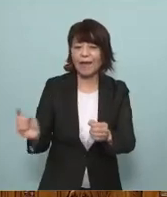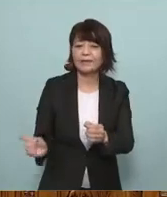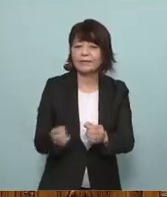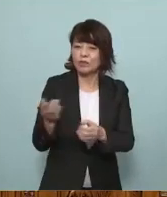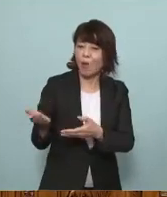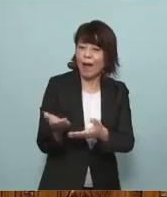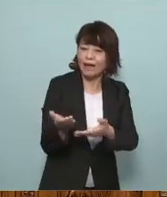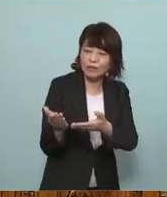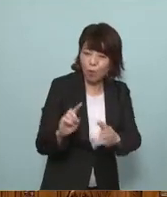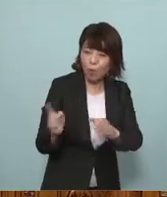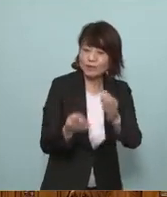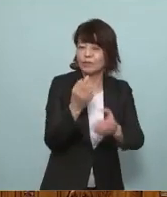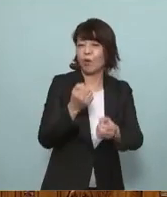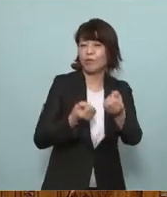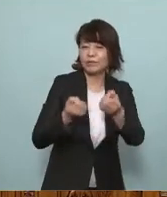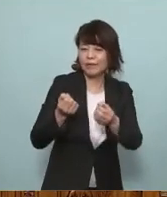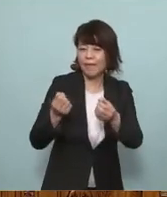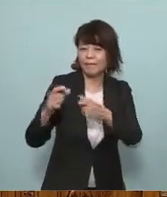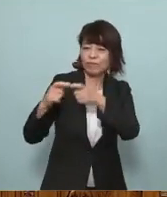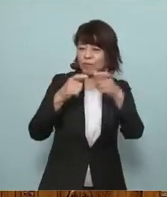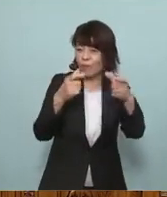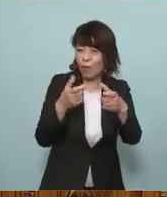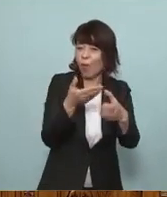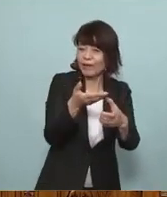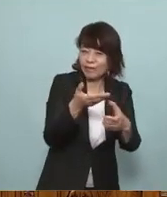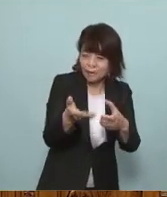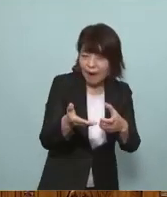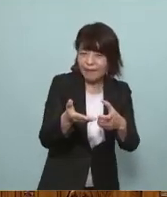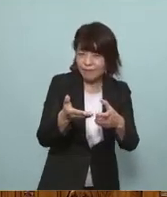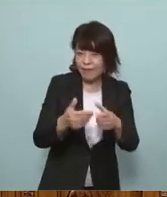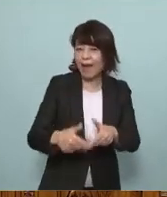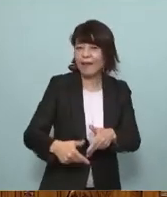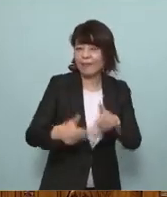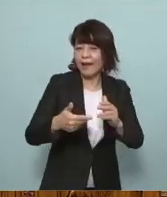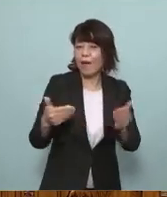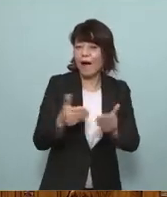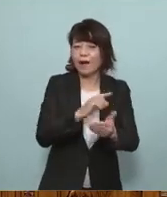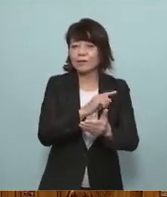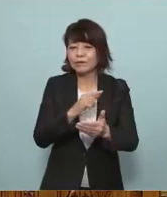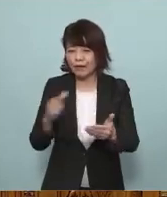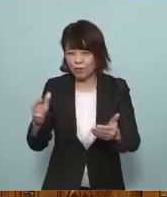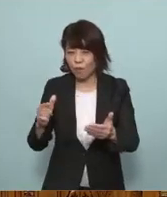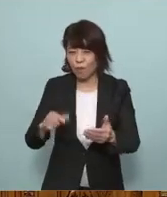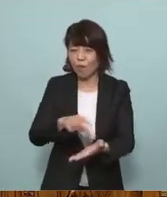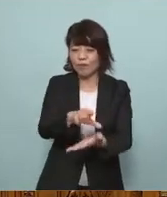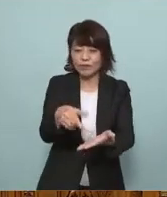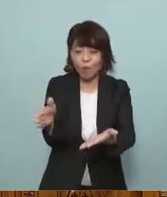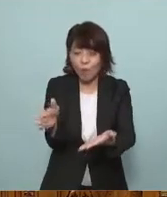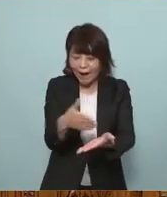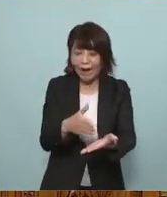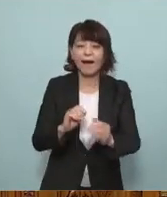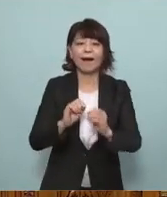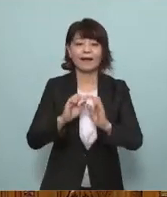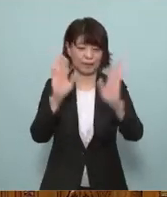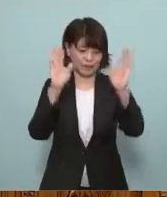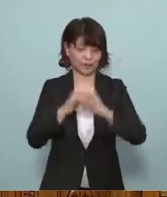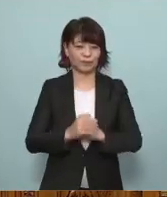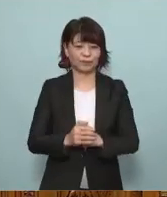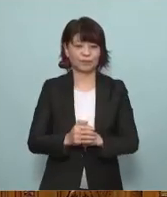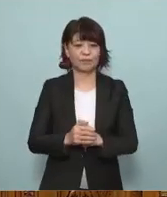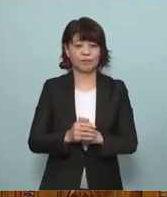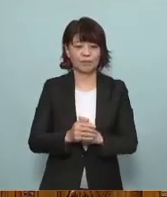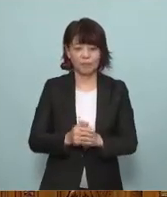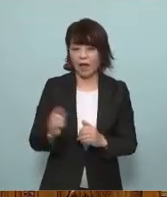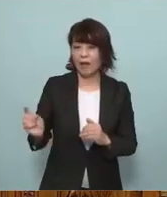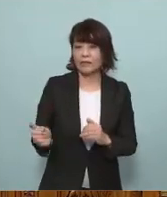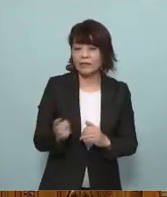運転、ドローン宅配、テレワークといったフロンティア部分を地方から実装します。このため、自動